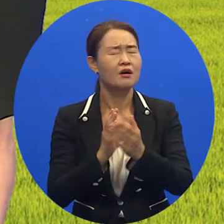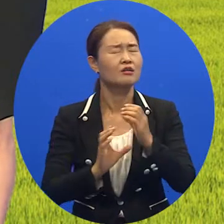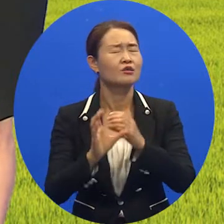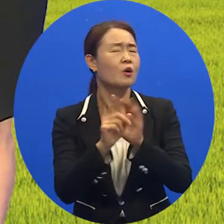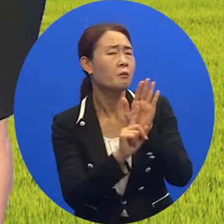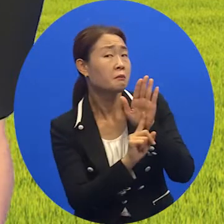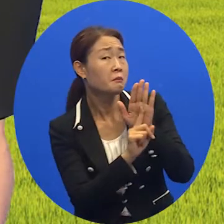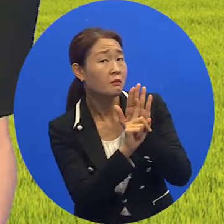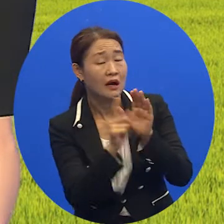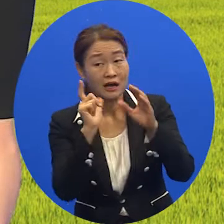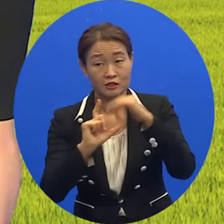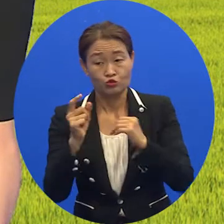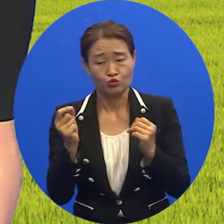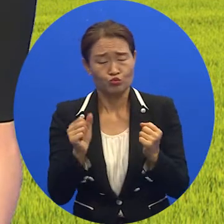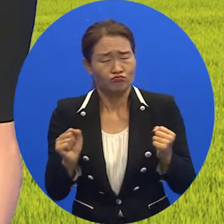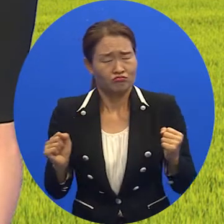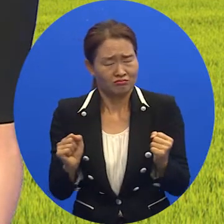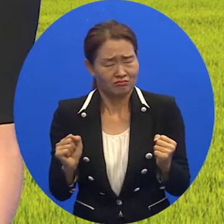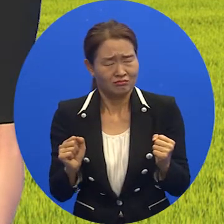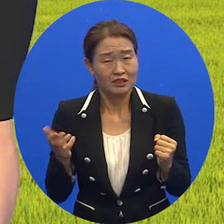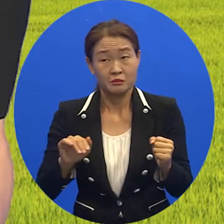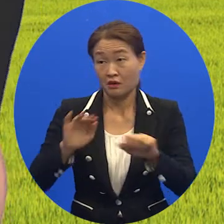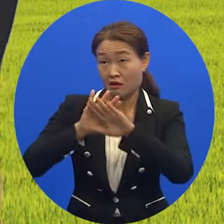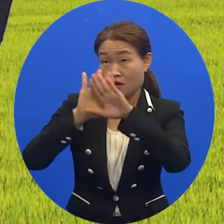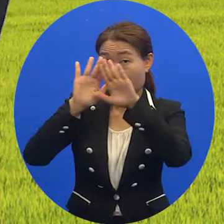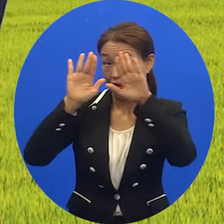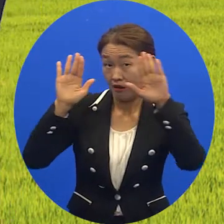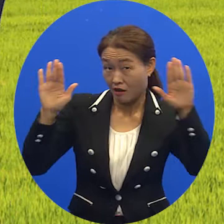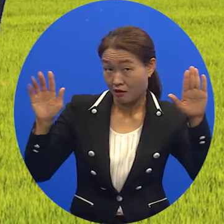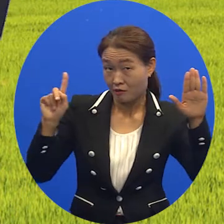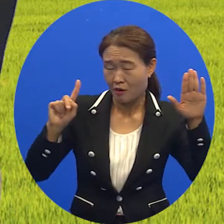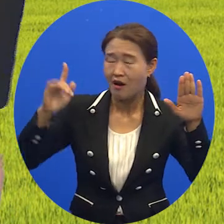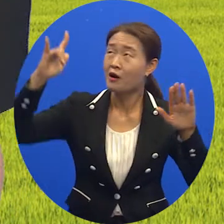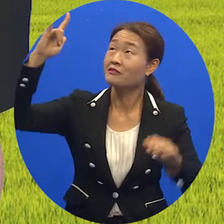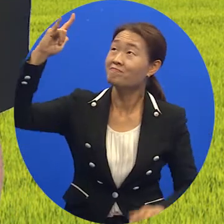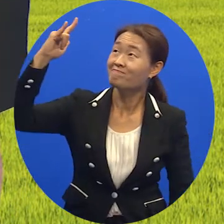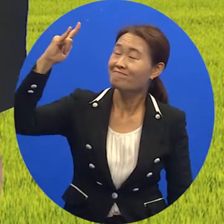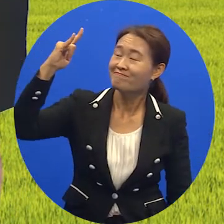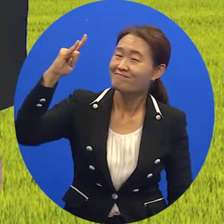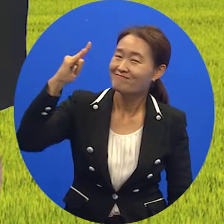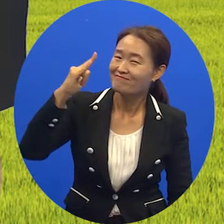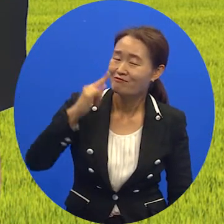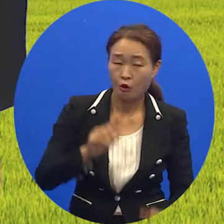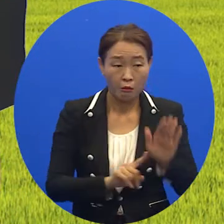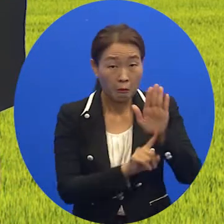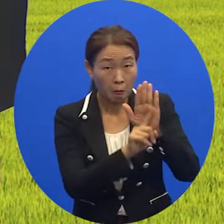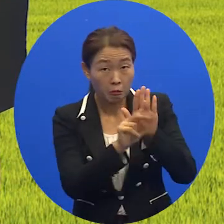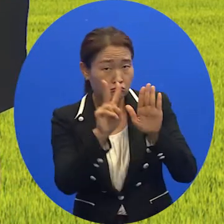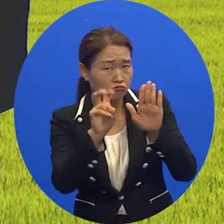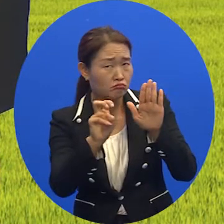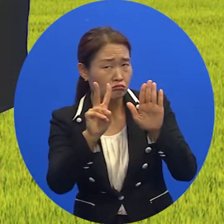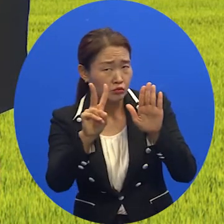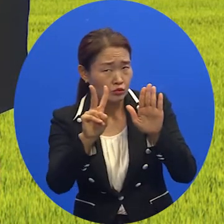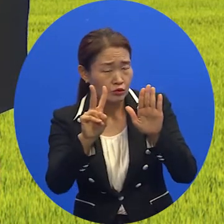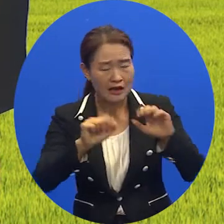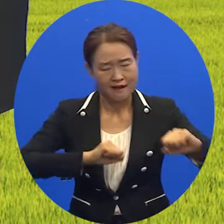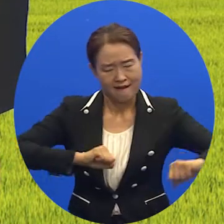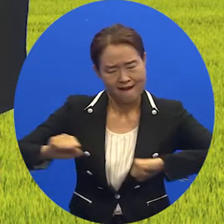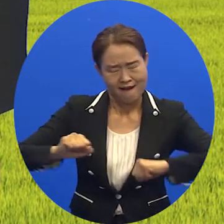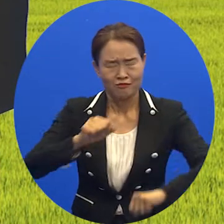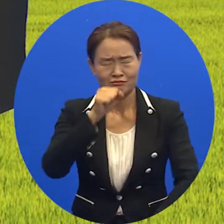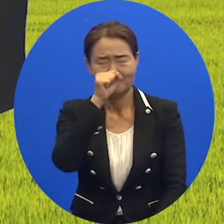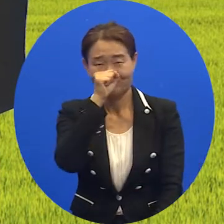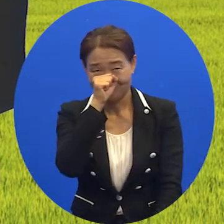오르겠습니다. 아침은 조금 쌀쌀하게 시작했지만 한낮에는 구름 사이로 가을 햇살이 비추면서 22도까지 올라